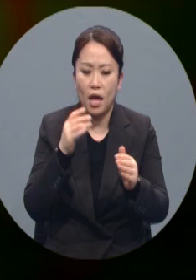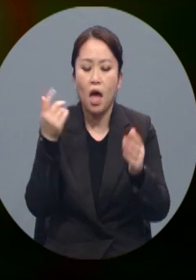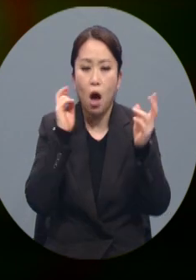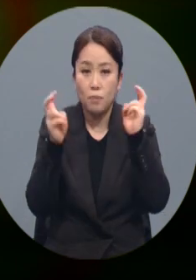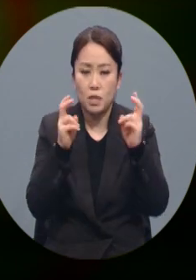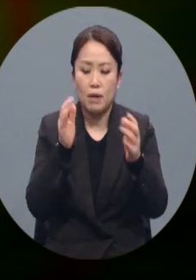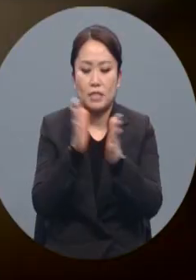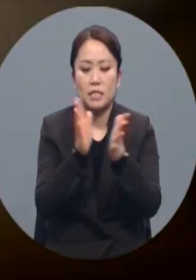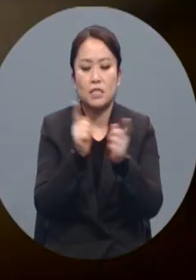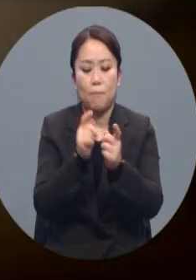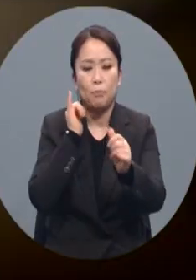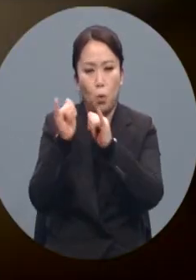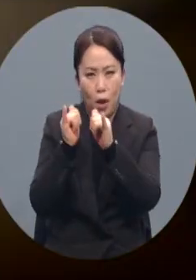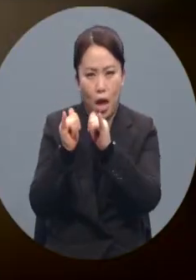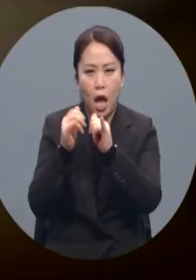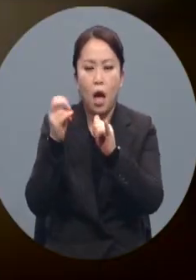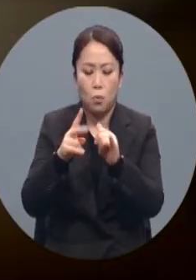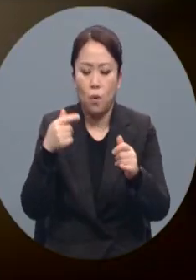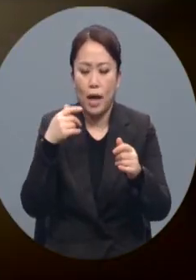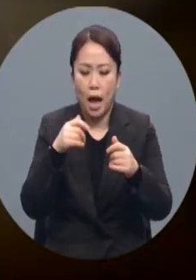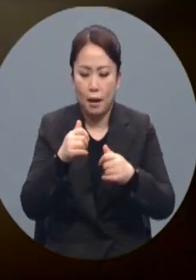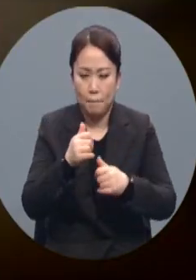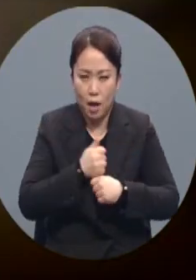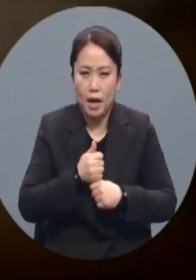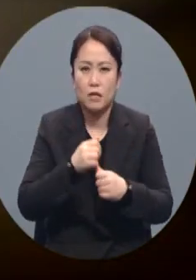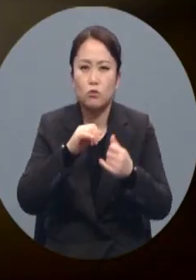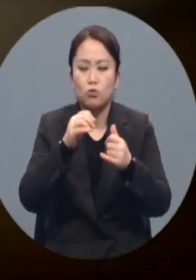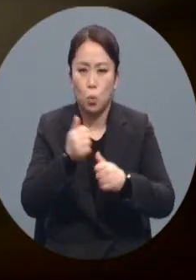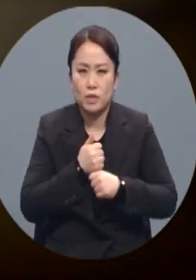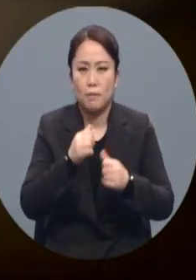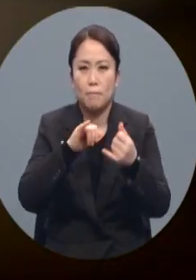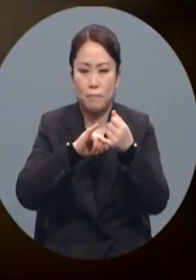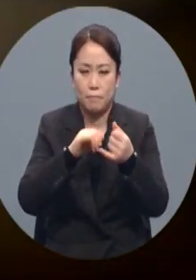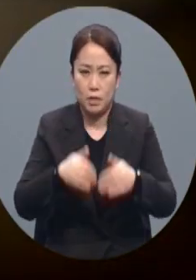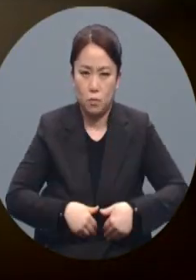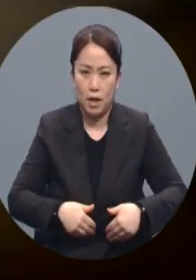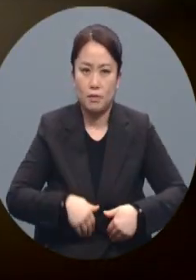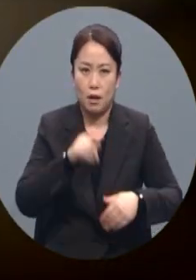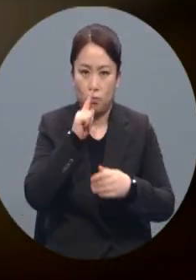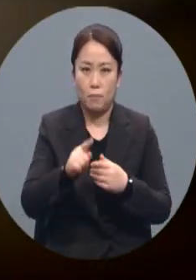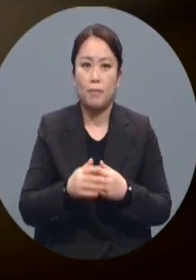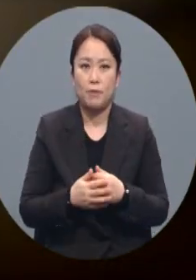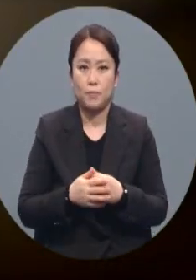하는 등 각별한 주의가 필요하다고 당부했습니다. MBC 뉴스 현지호입니다.